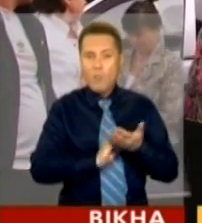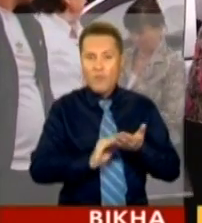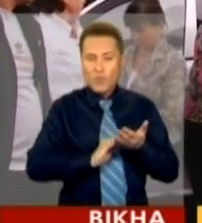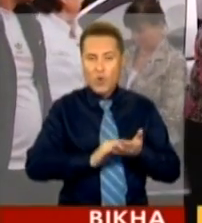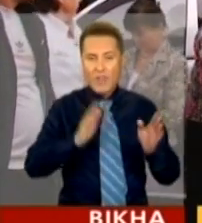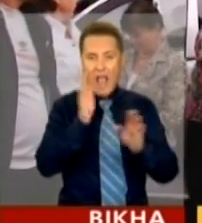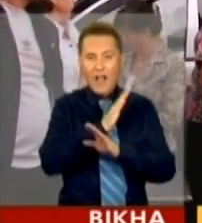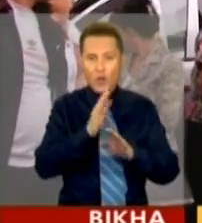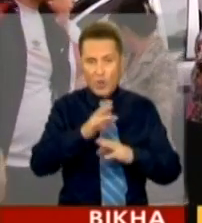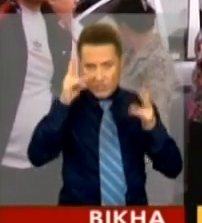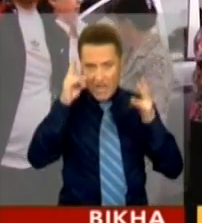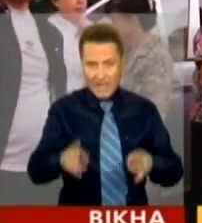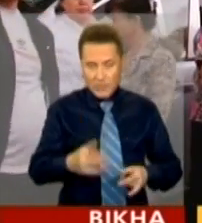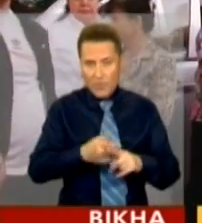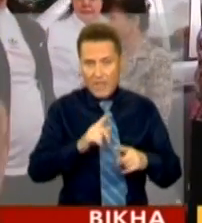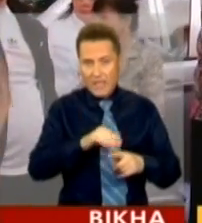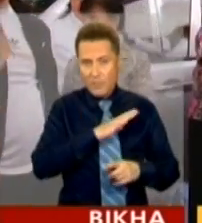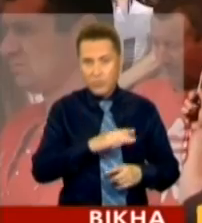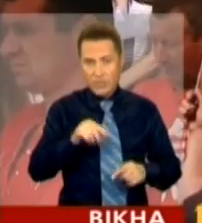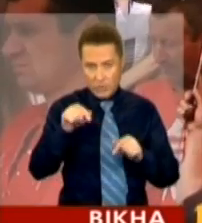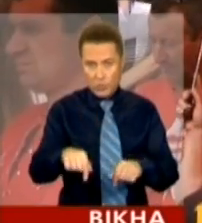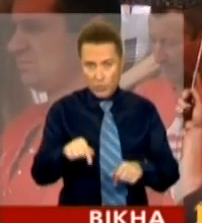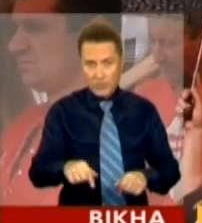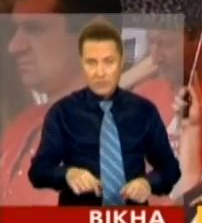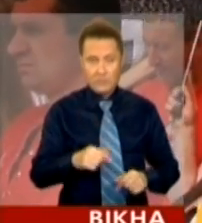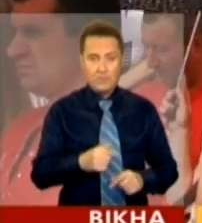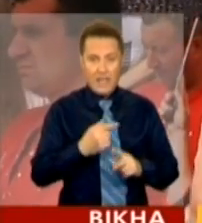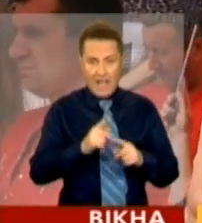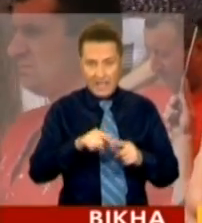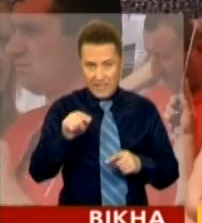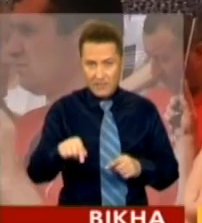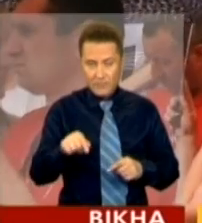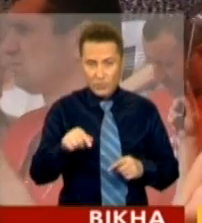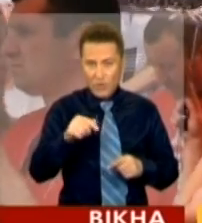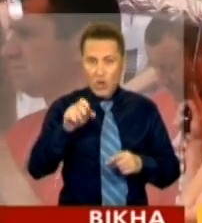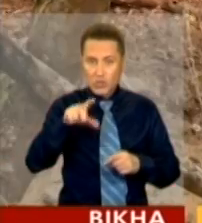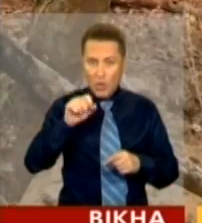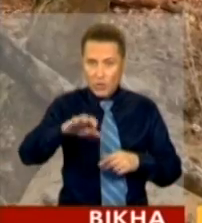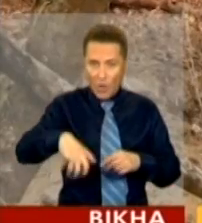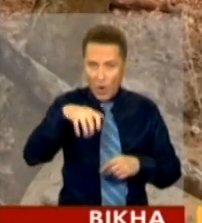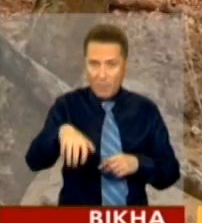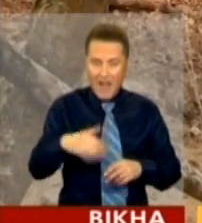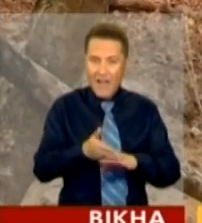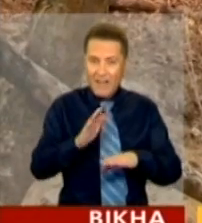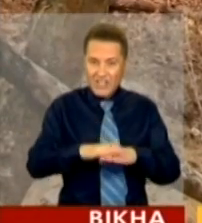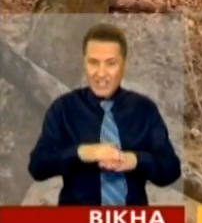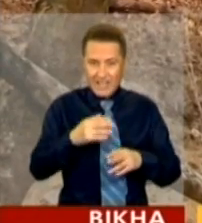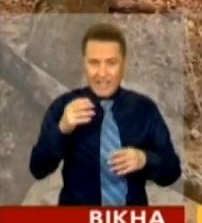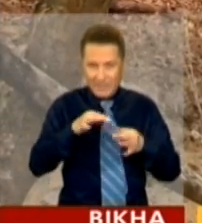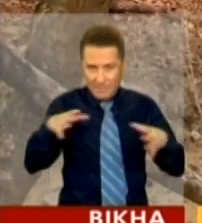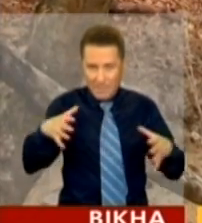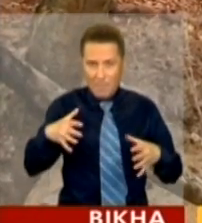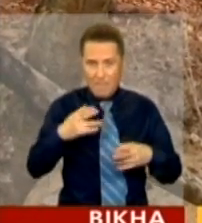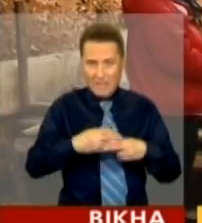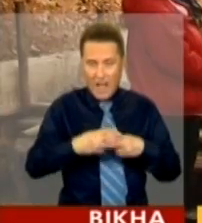що кілька років тому спіткала селян, які мешкають біля Мужіївської золотокопальні. Там важкі метали потрапили у підземні води і